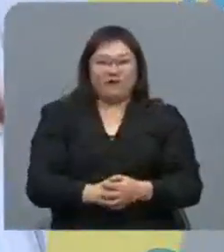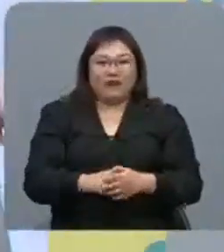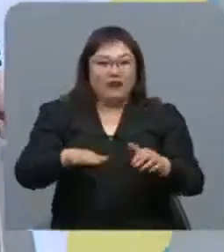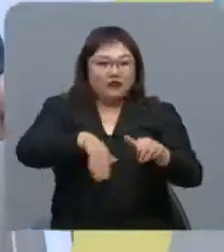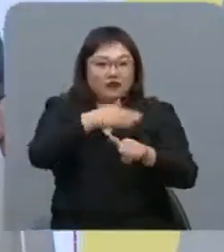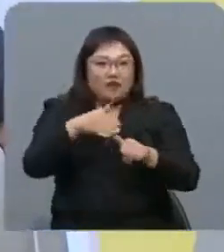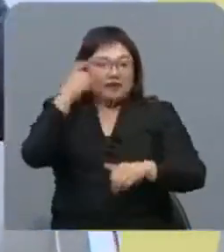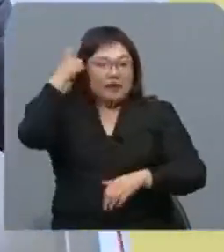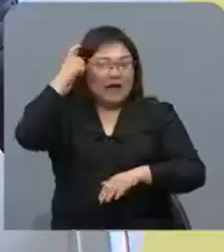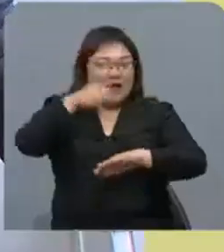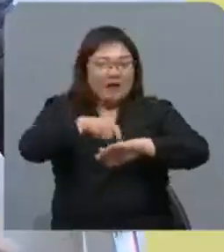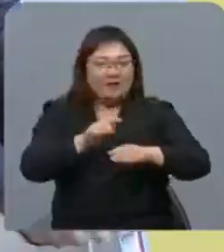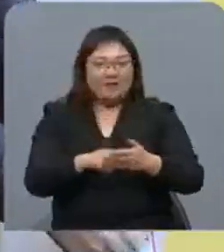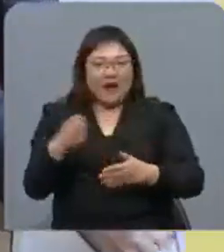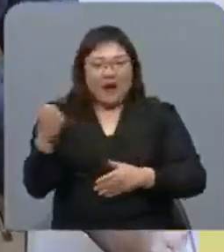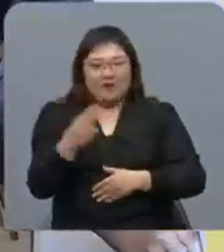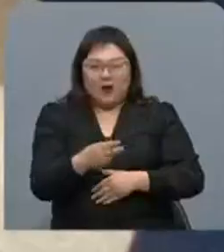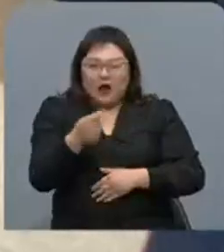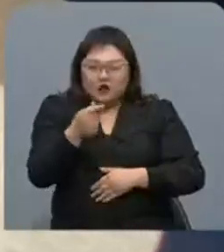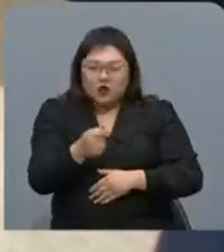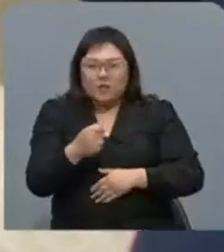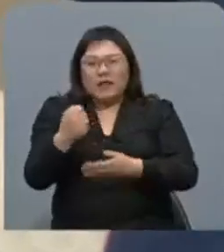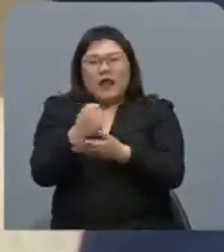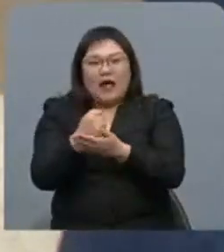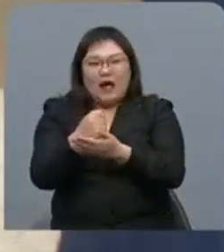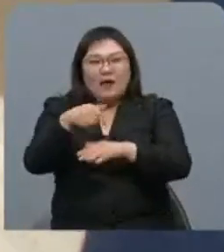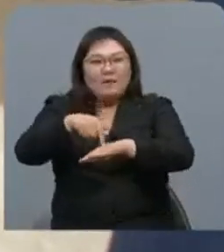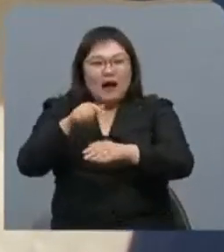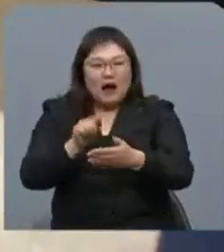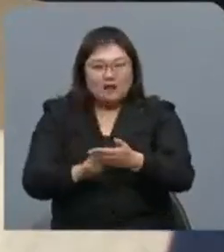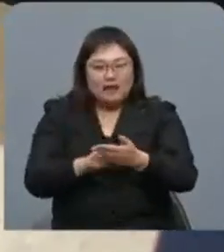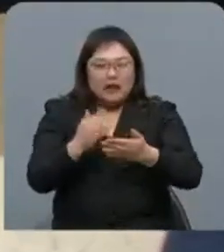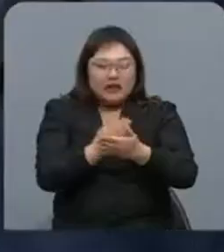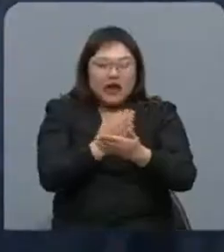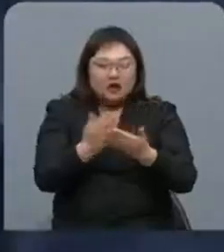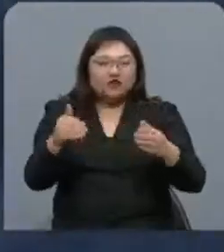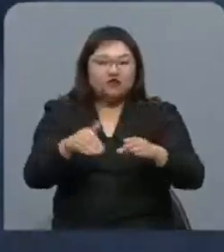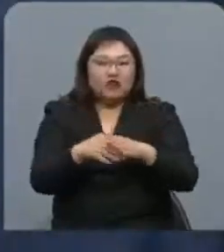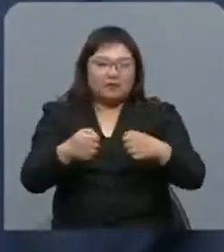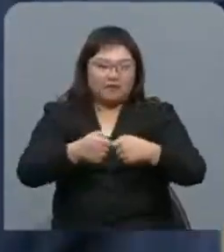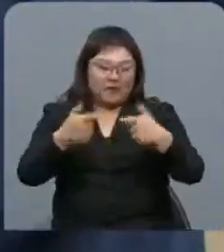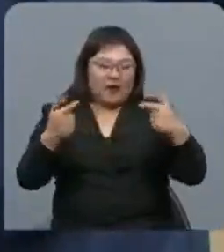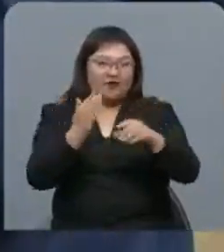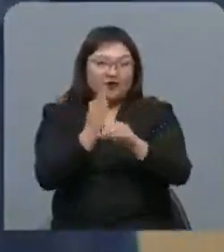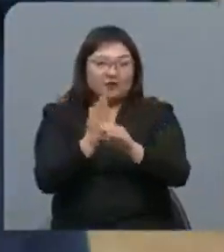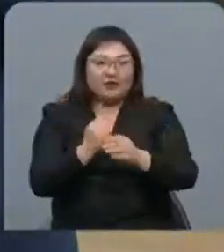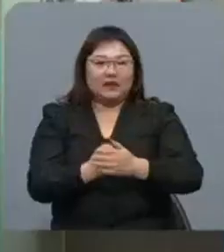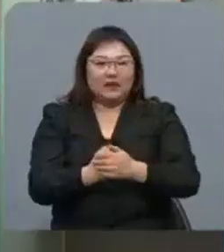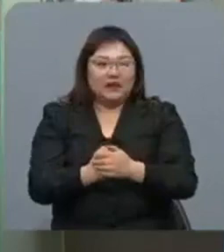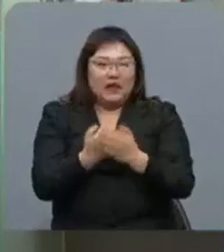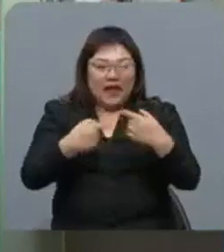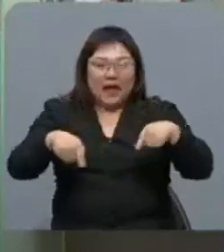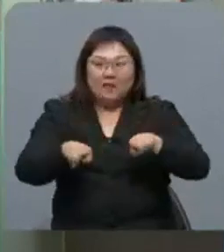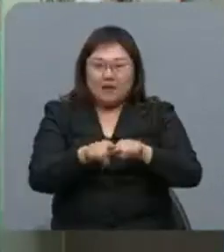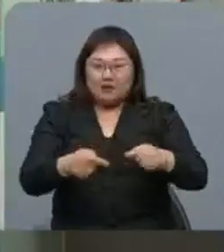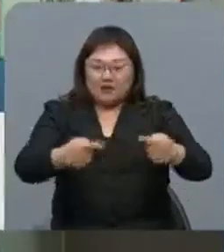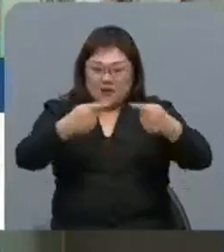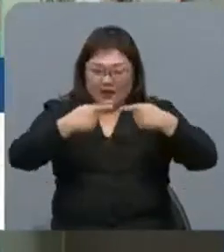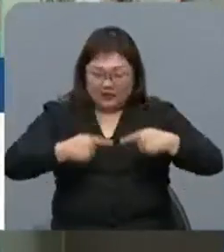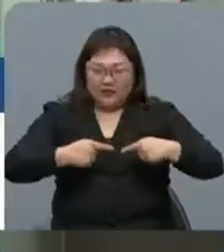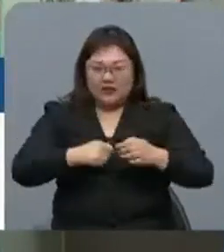주변을 생각하는 마음과 조그만 정성이 나눔 문화를 확산시키고 있습니다. 동참했다는 게 상당히